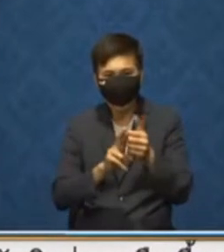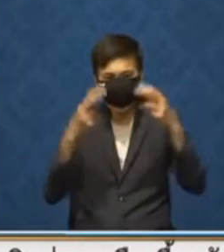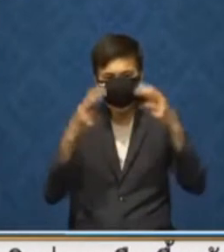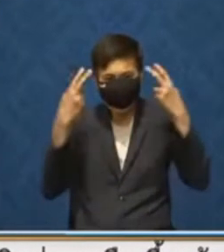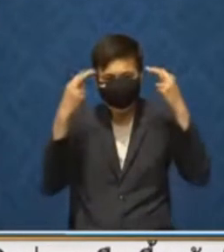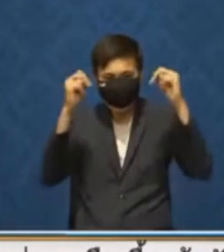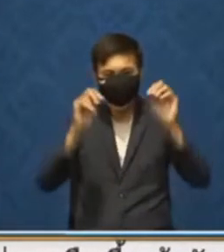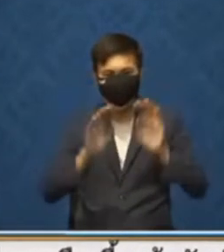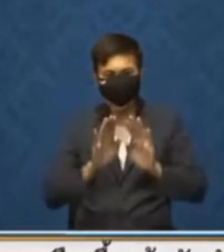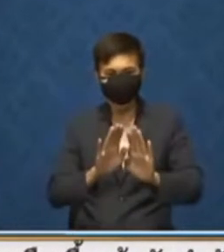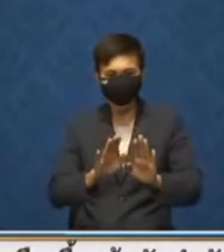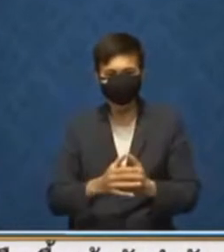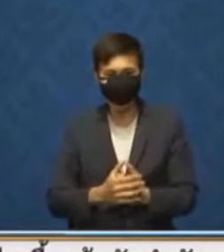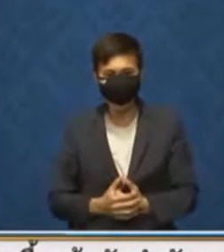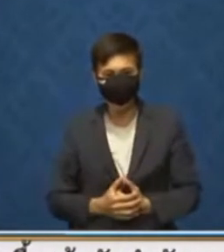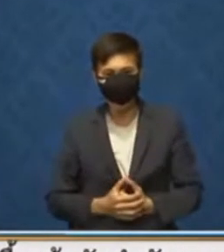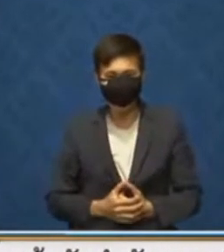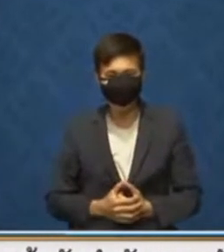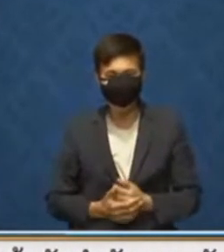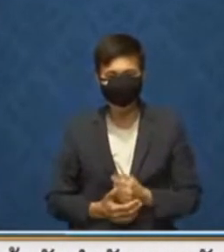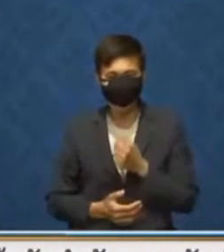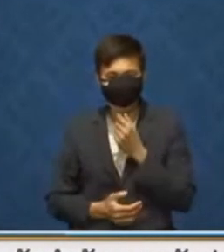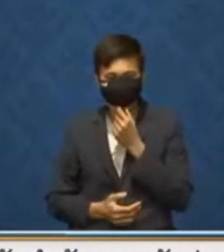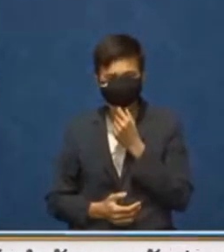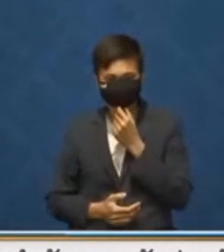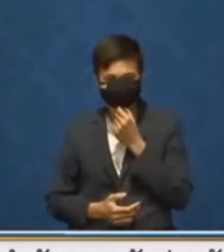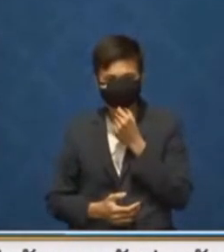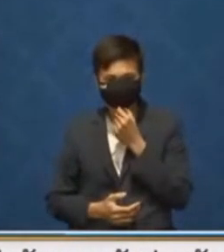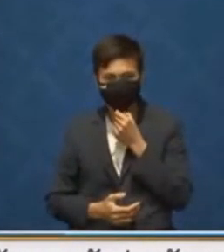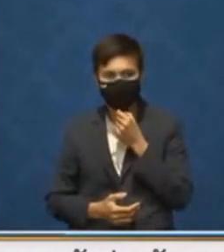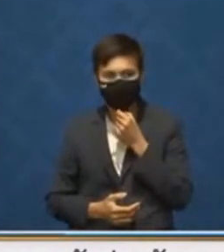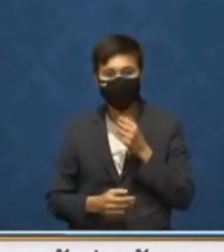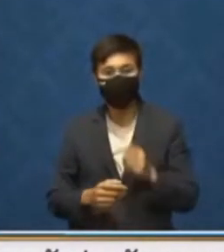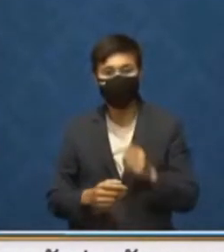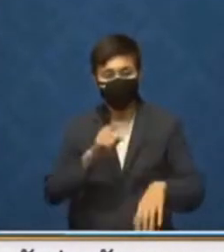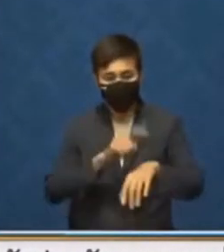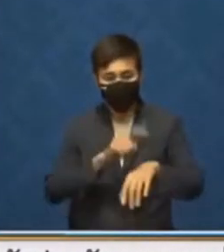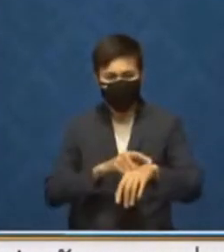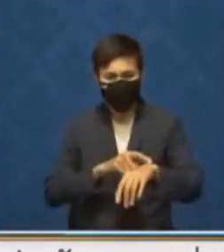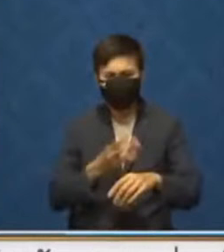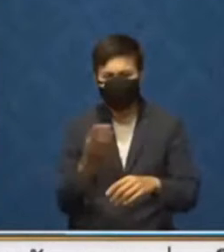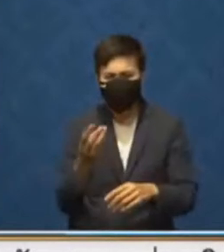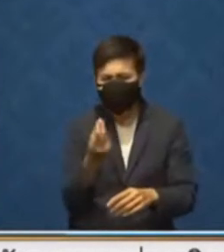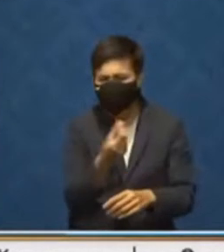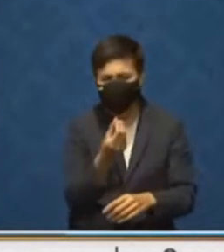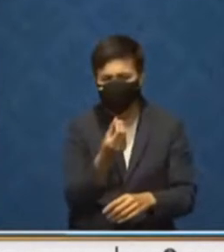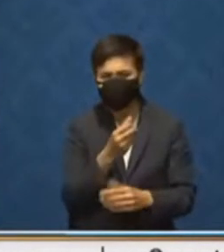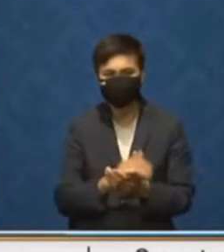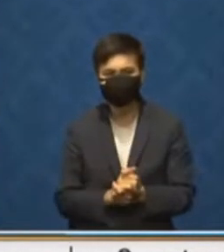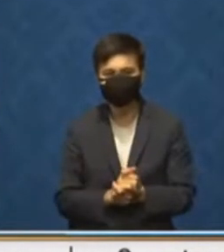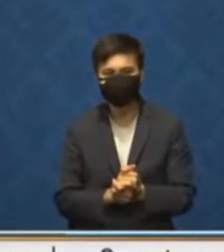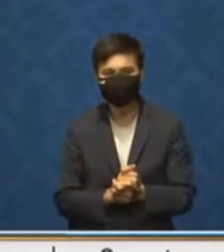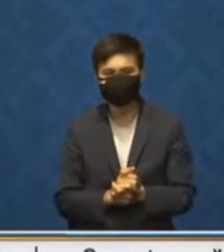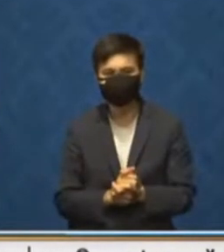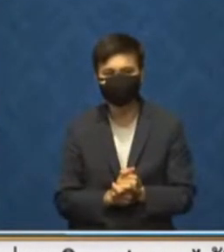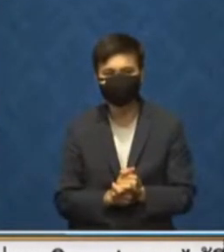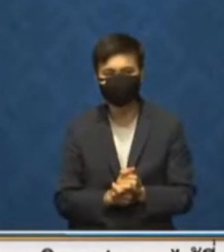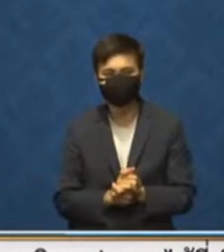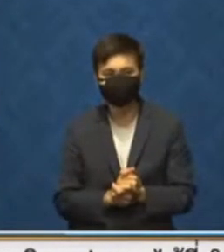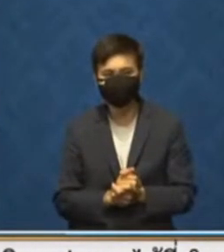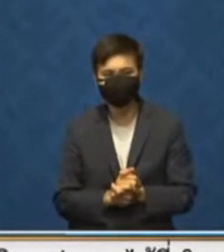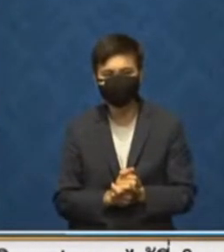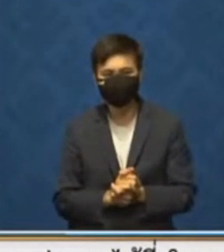ครับเวลามันเร่งจะกดดันดูนะครับ